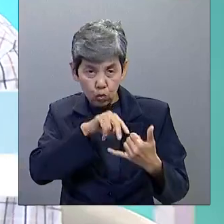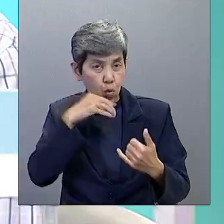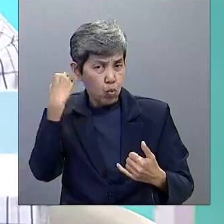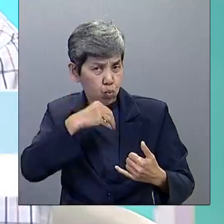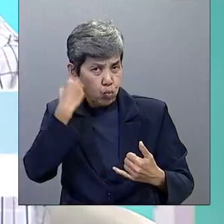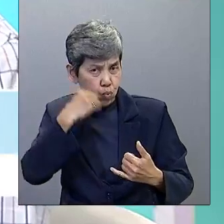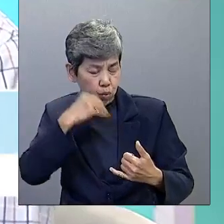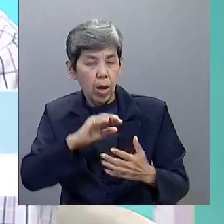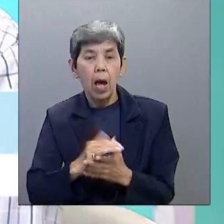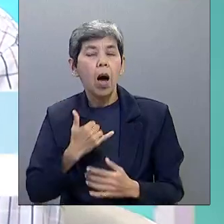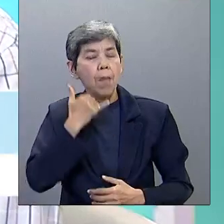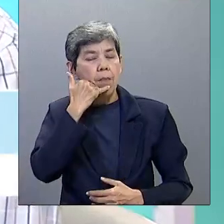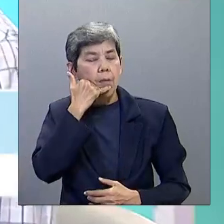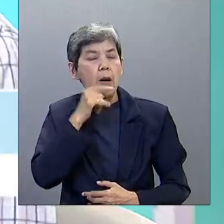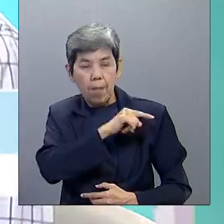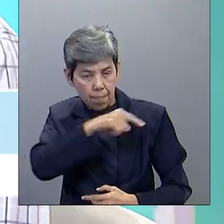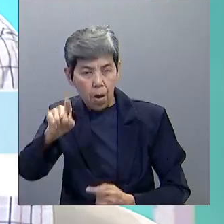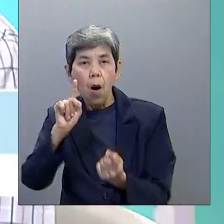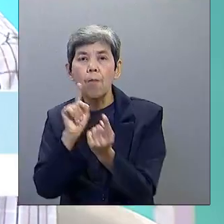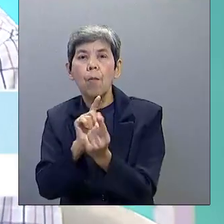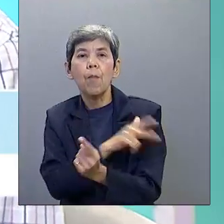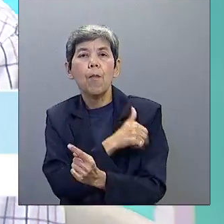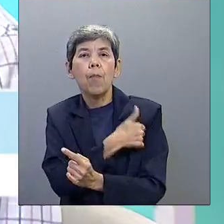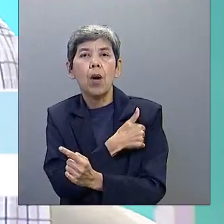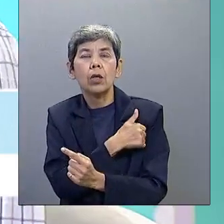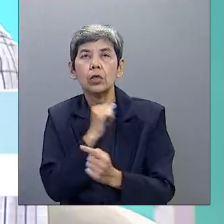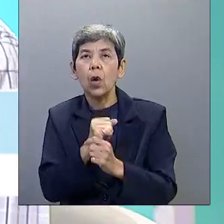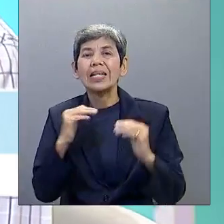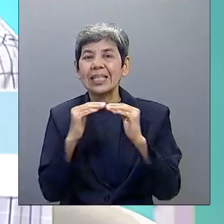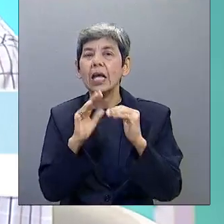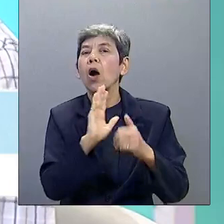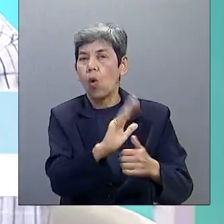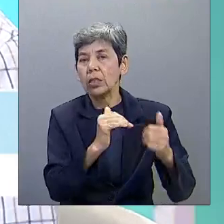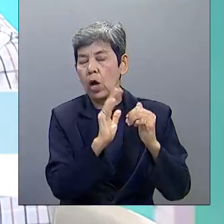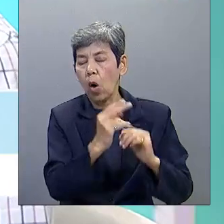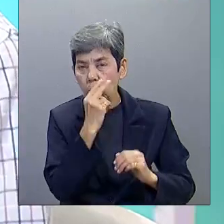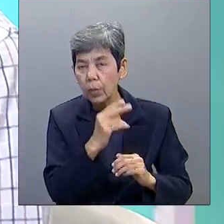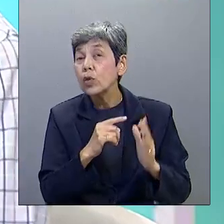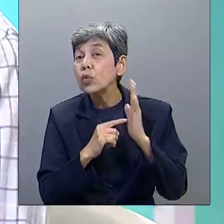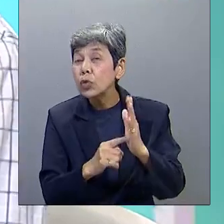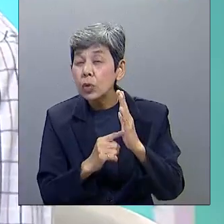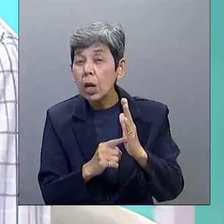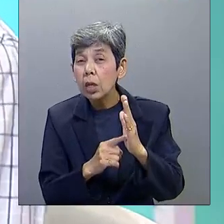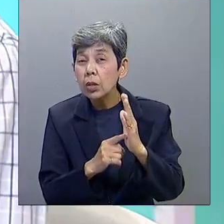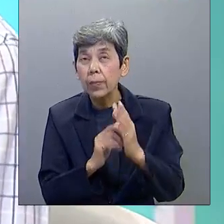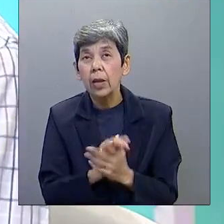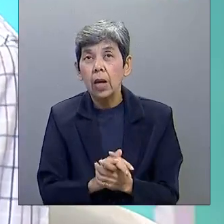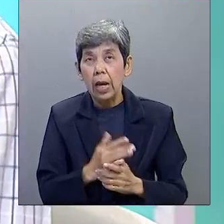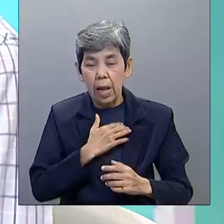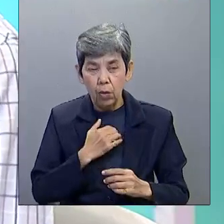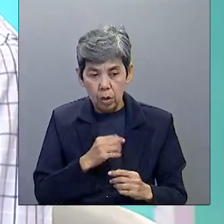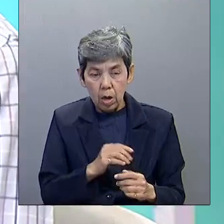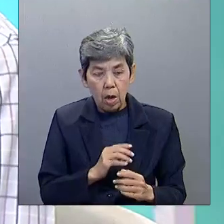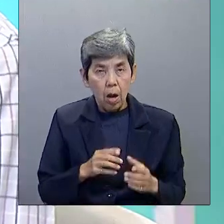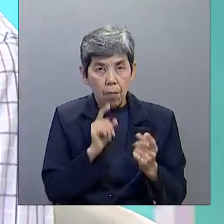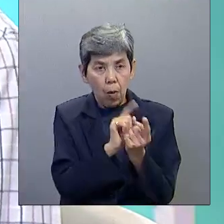งๆนะครับเราก็จะประสานให้ไปที่หน่วยบริการสุขภาพที่ตามสิทธิ์นะครับแล้วก็อย่างเช่นที่บริเวณที่เราออกหน่วยเนี่ย